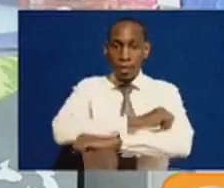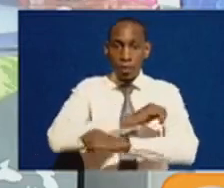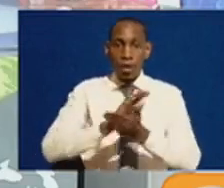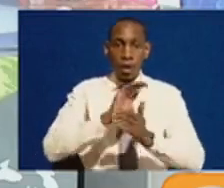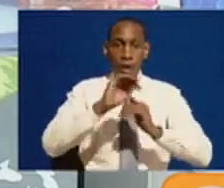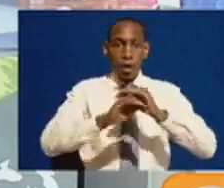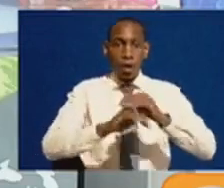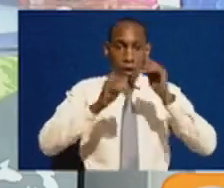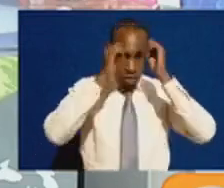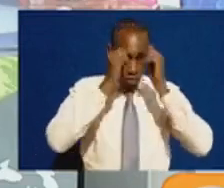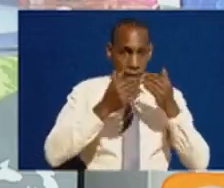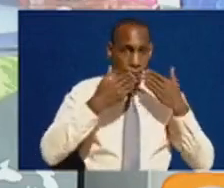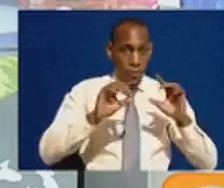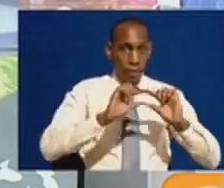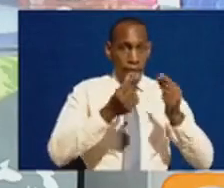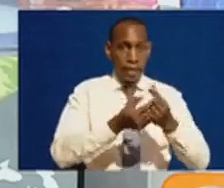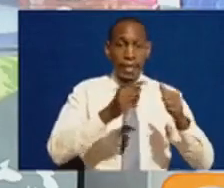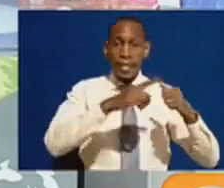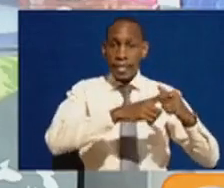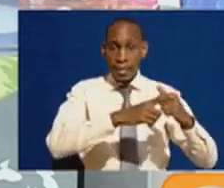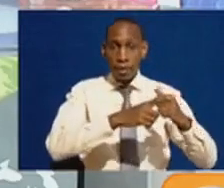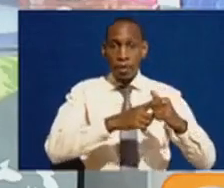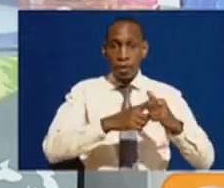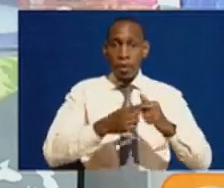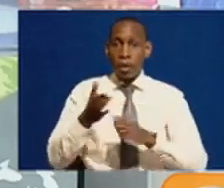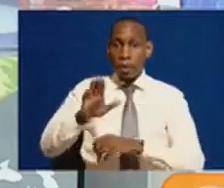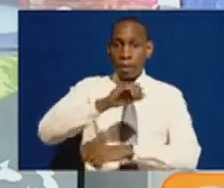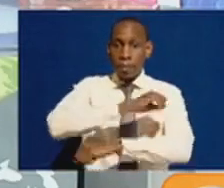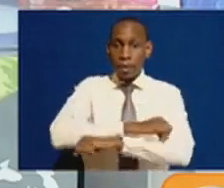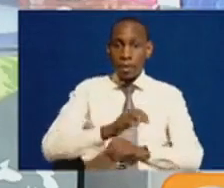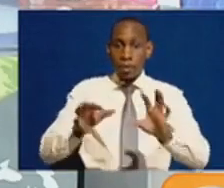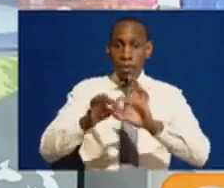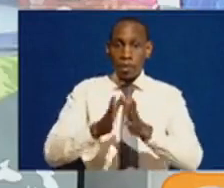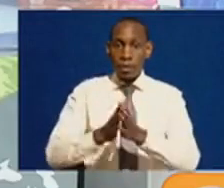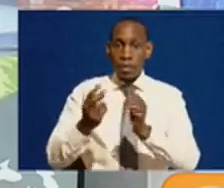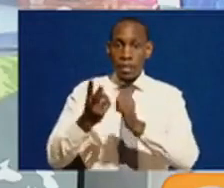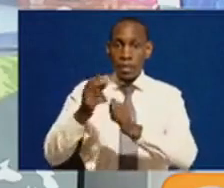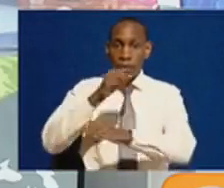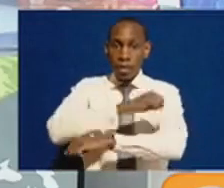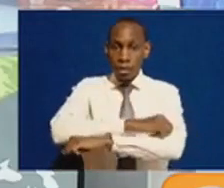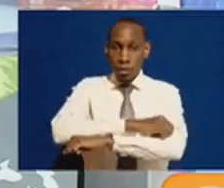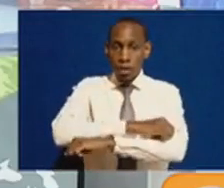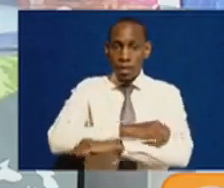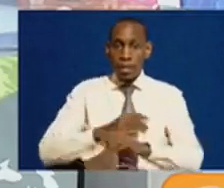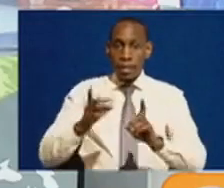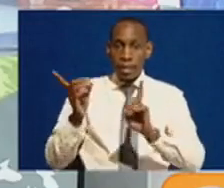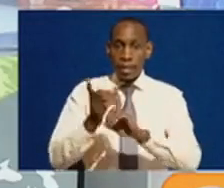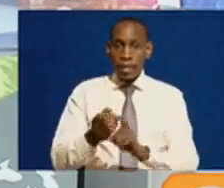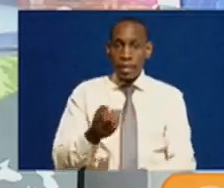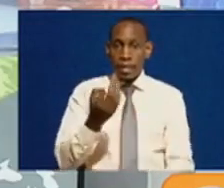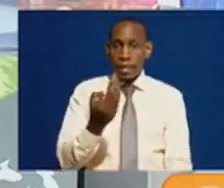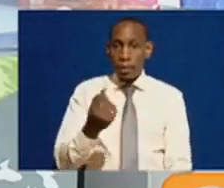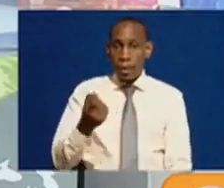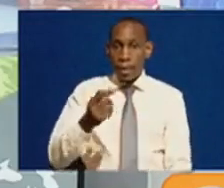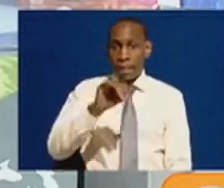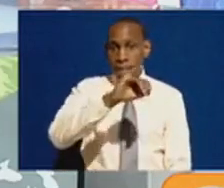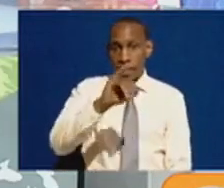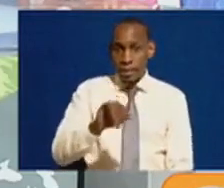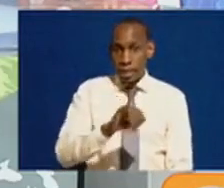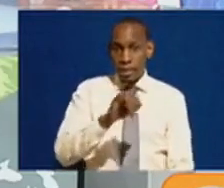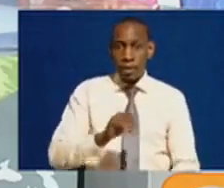wote waliomaliza gredi ya sita watarudi shuleni kujiunga na shule za sekondari msingi tarehe 30 mwezi huu, na